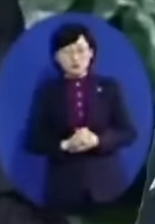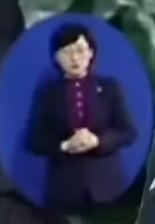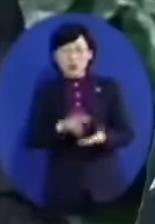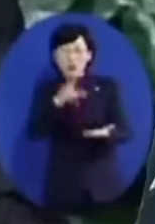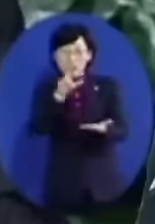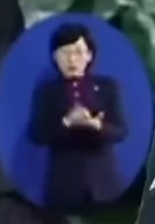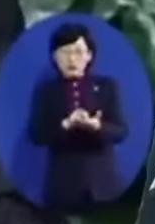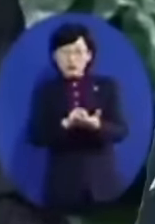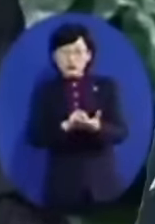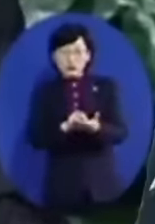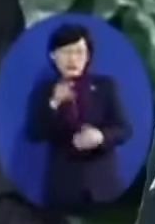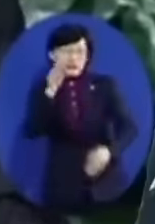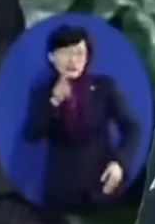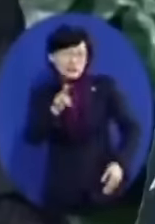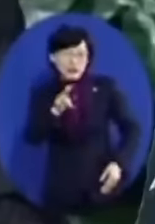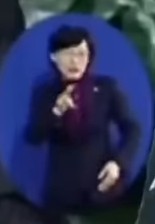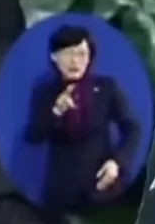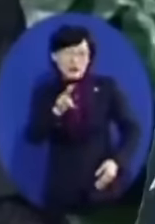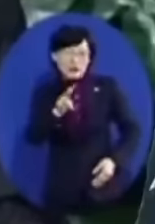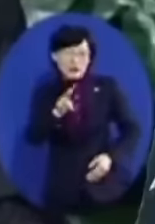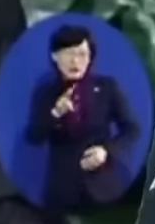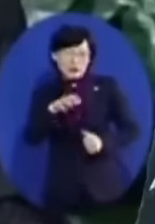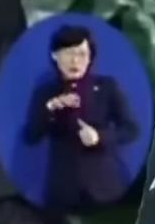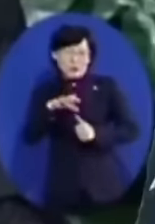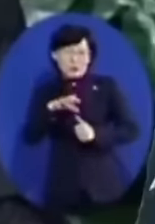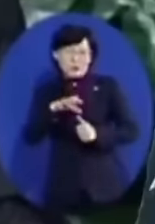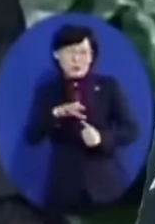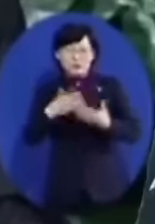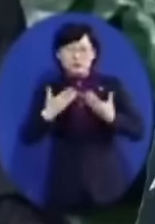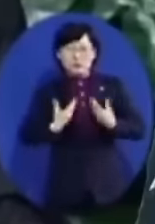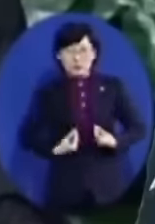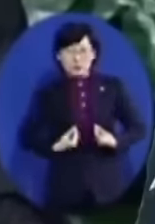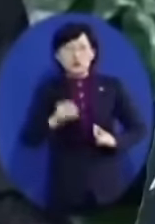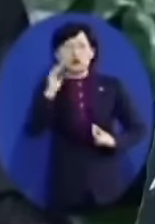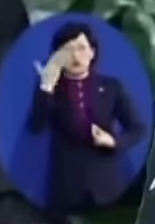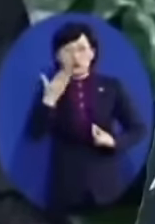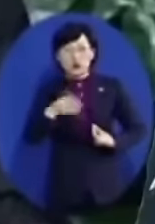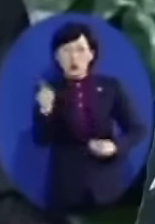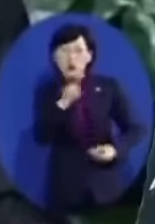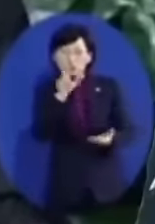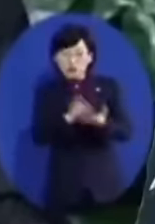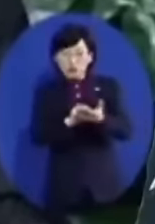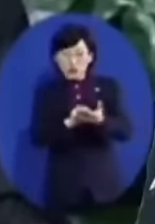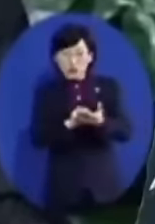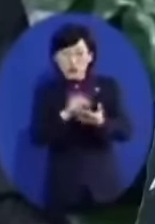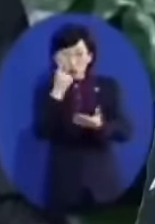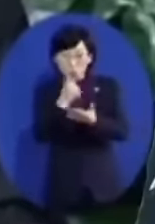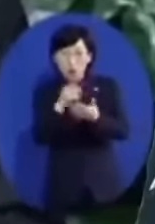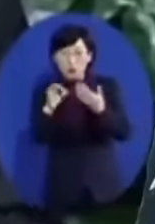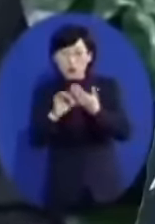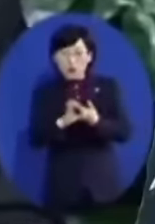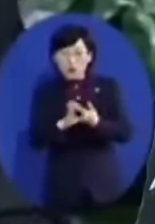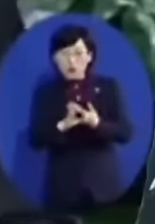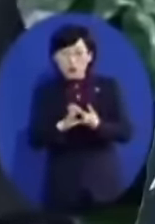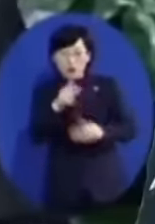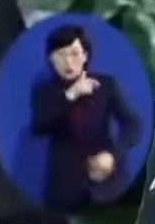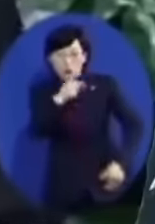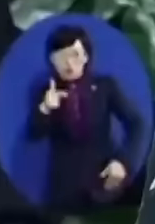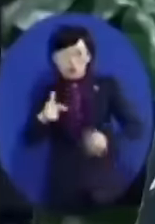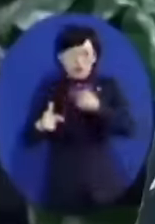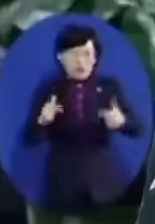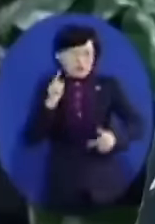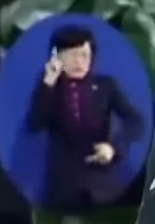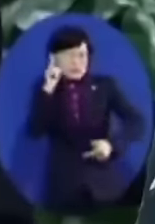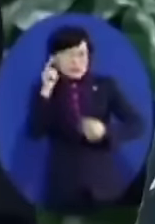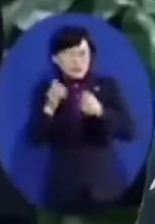문제의 심각성에 압도당하고 좌절하는 것입니다. 어떤 문제가 되면 그 심각성이 너무 크기 때문에